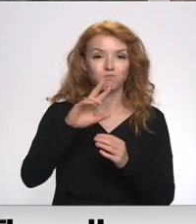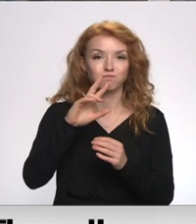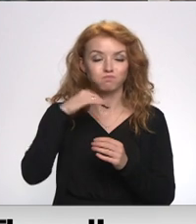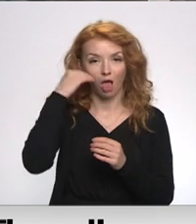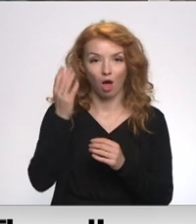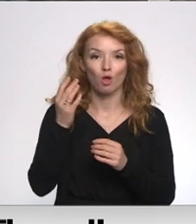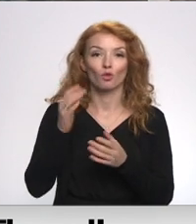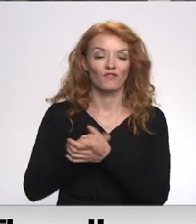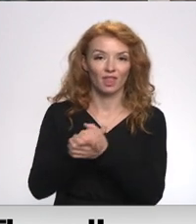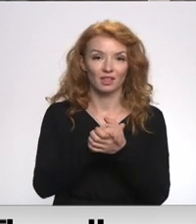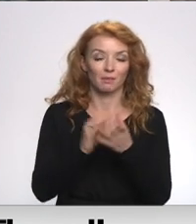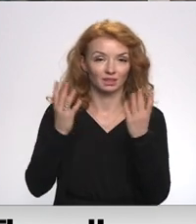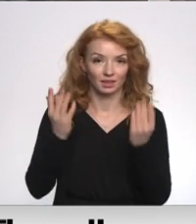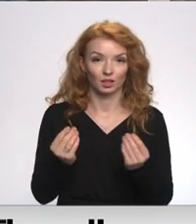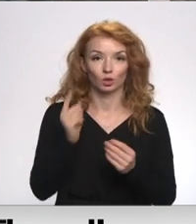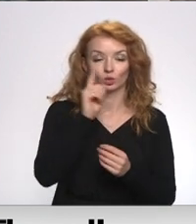vienības dienu par godu